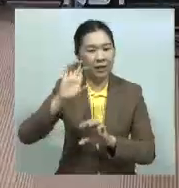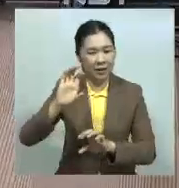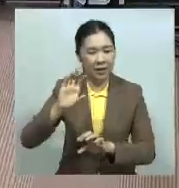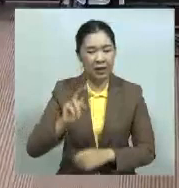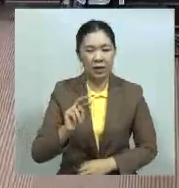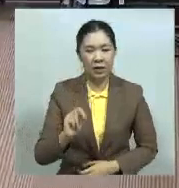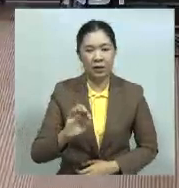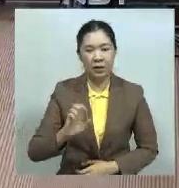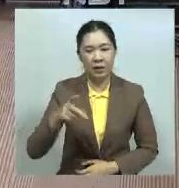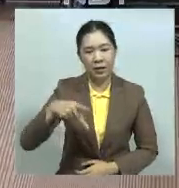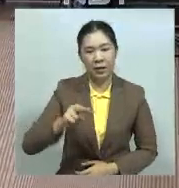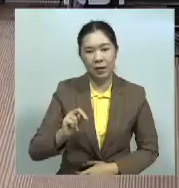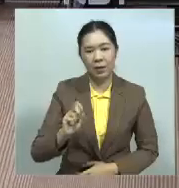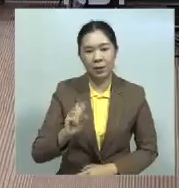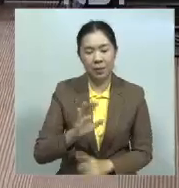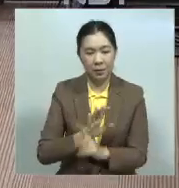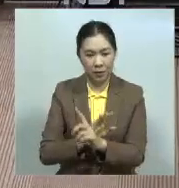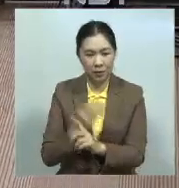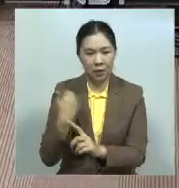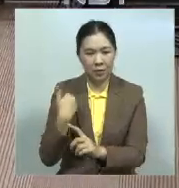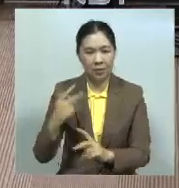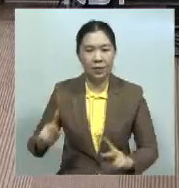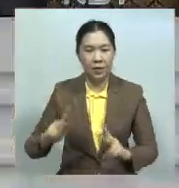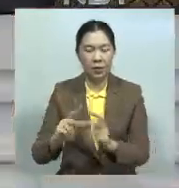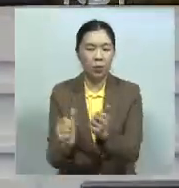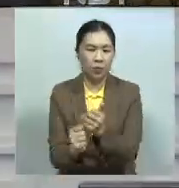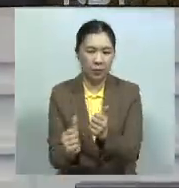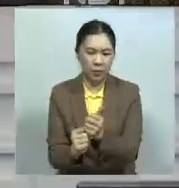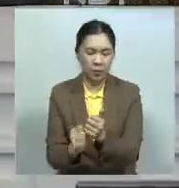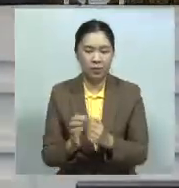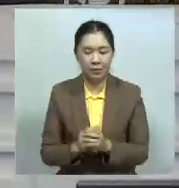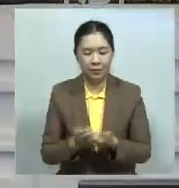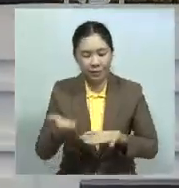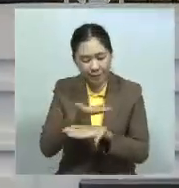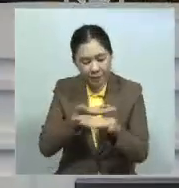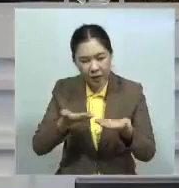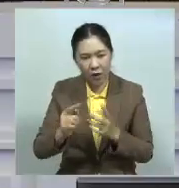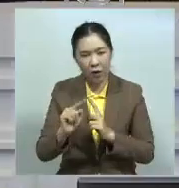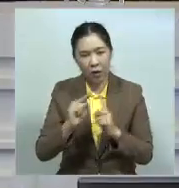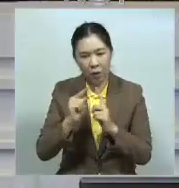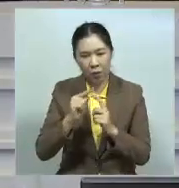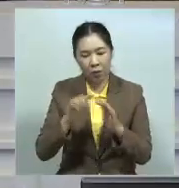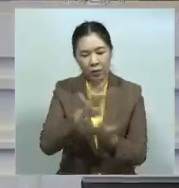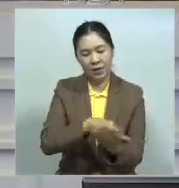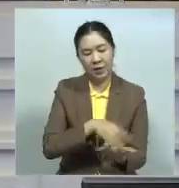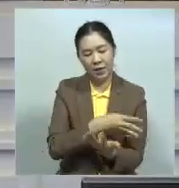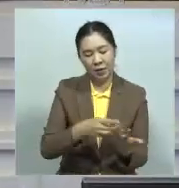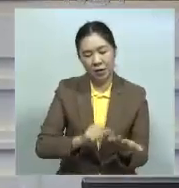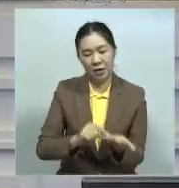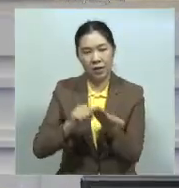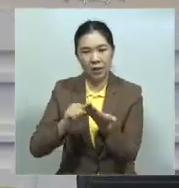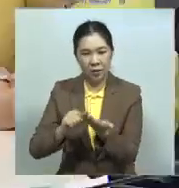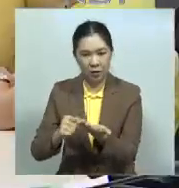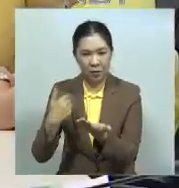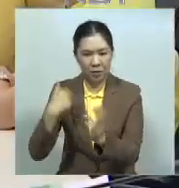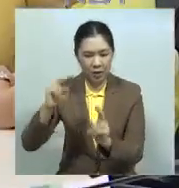ายนิพนธ์บุญญามณีรัฐมนตรีช่วยว่าการกระทรวงมหาดไทยร่วมกันหารือมอบนโยบายให้กับส่วนราชการและวิดีโอคอนเฟอเร